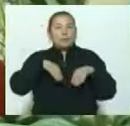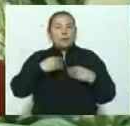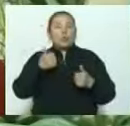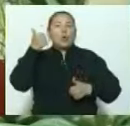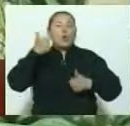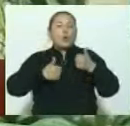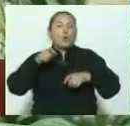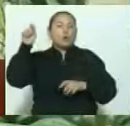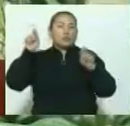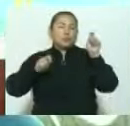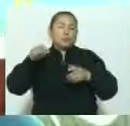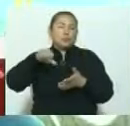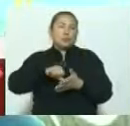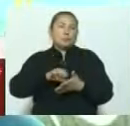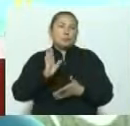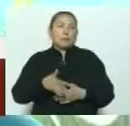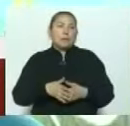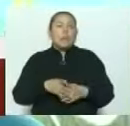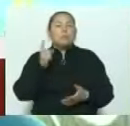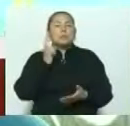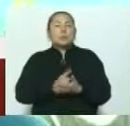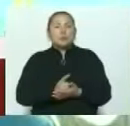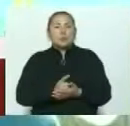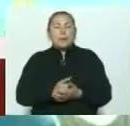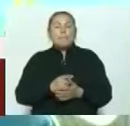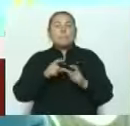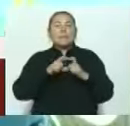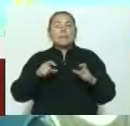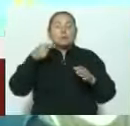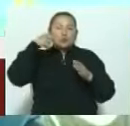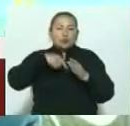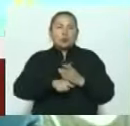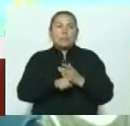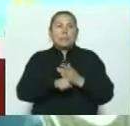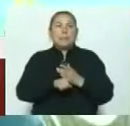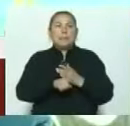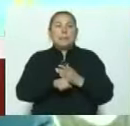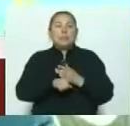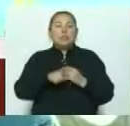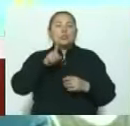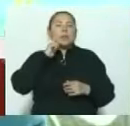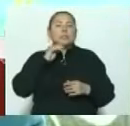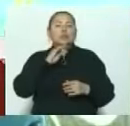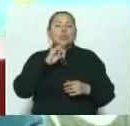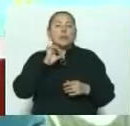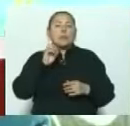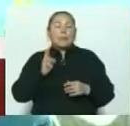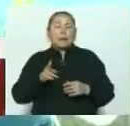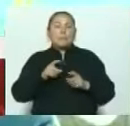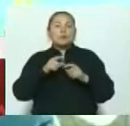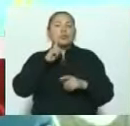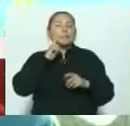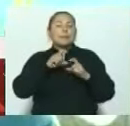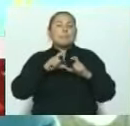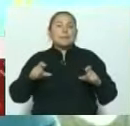конкурста бақ сынайды. Бұл міндетті түрде мектептің ішіндегі жасыл желек, жасыл мектеп деп